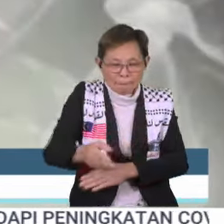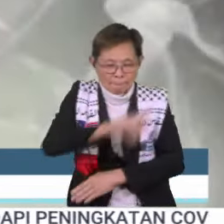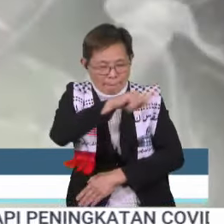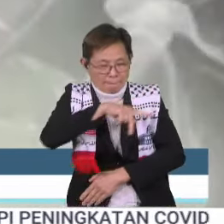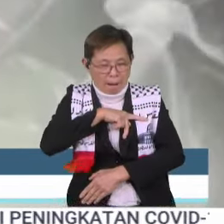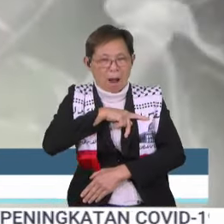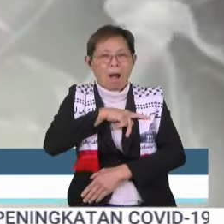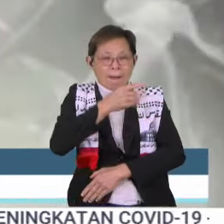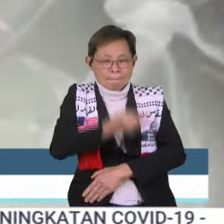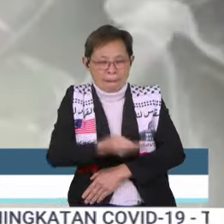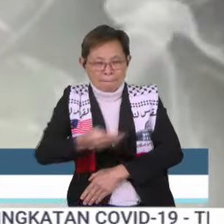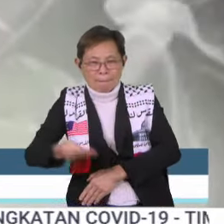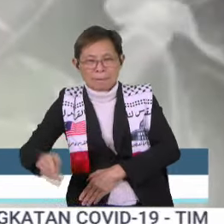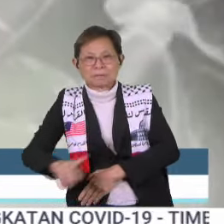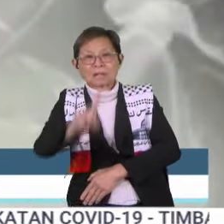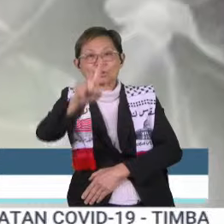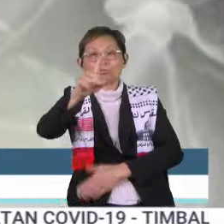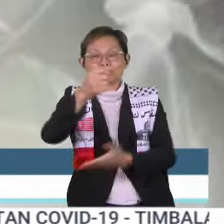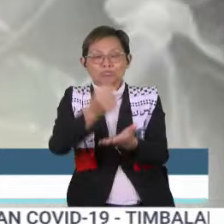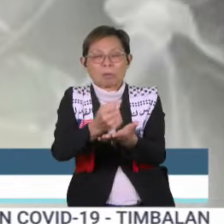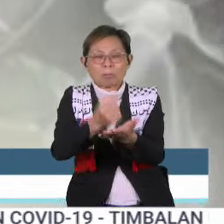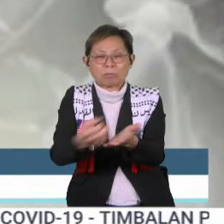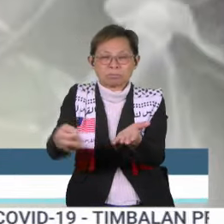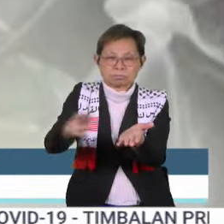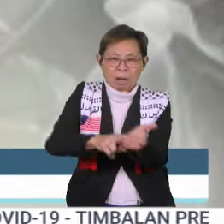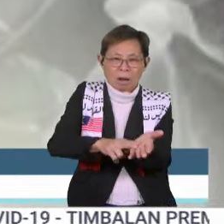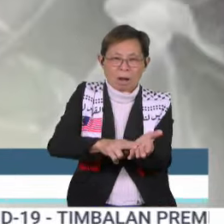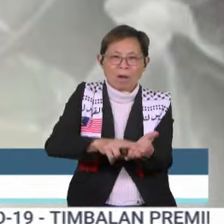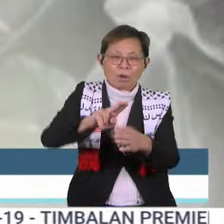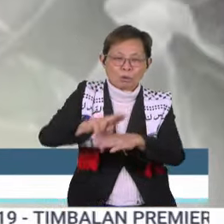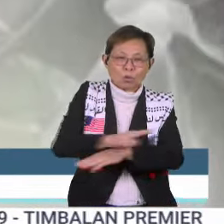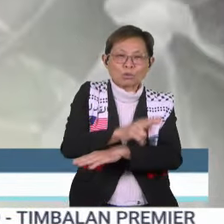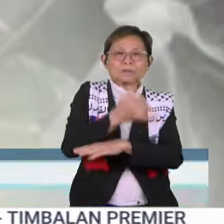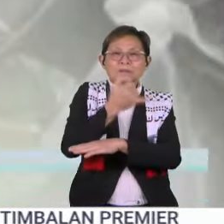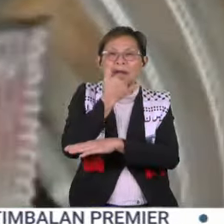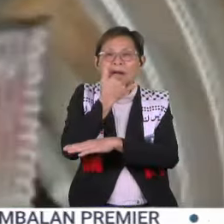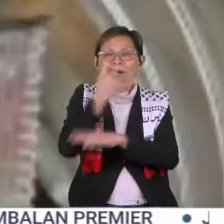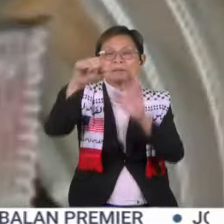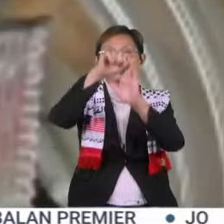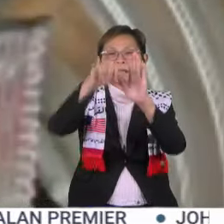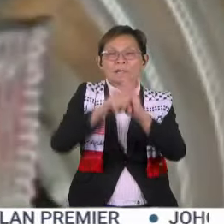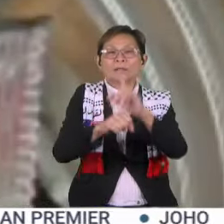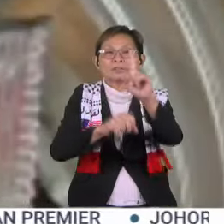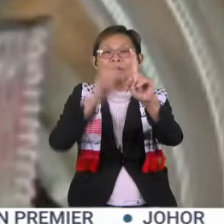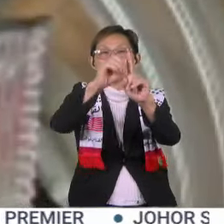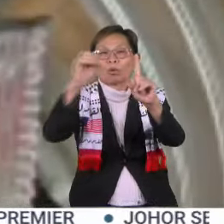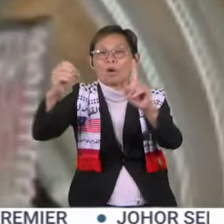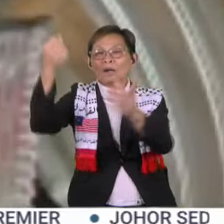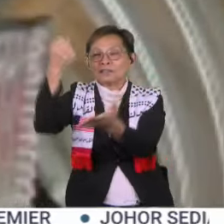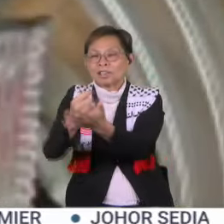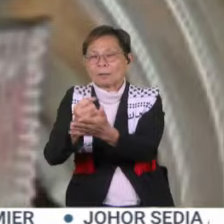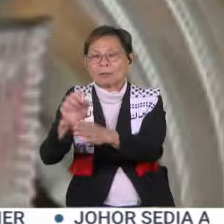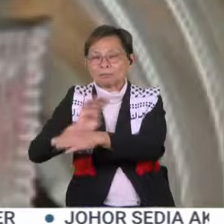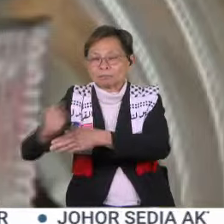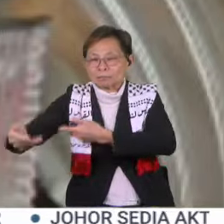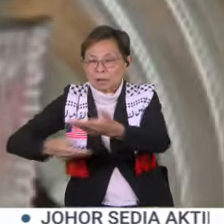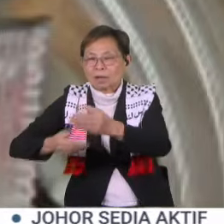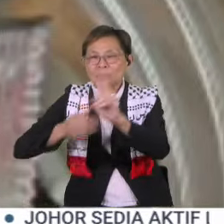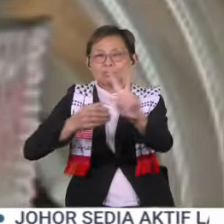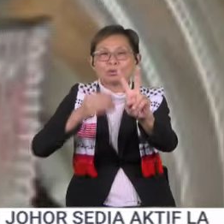perdagangan barang-barang yang merupakan suatu cap dagangan berdaftar dipakaikan dengan salah di bawah Seksyen 100 Akta Cap Dagangan